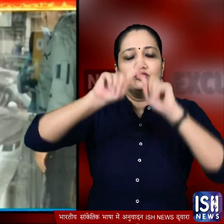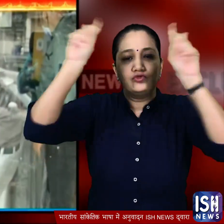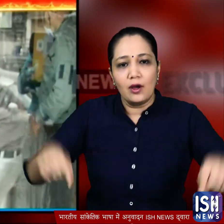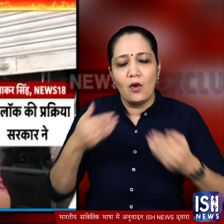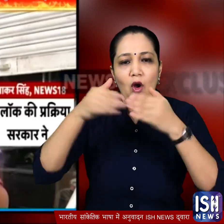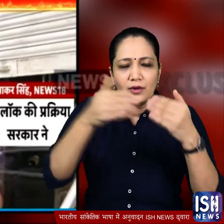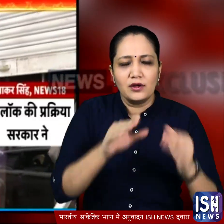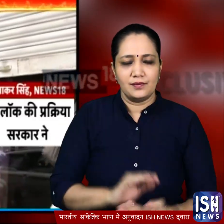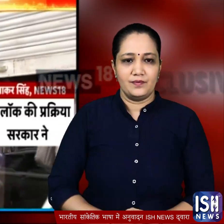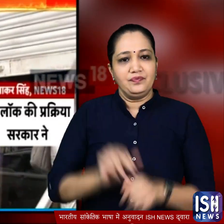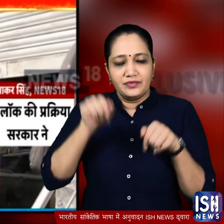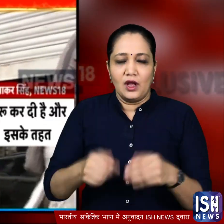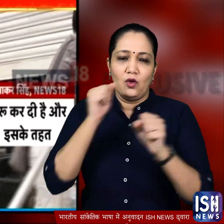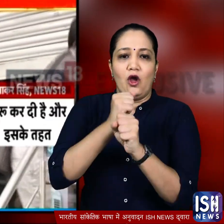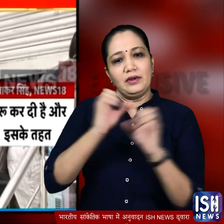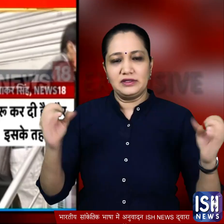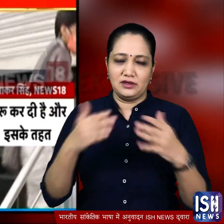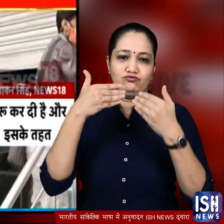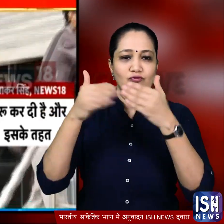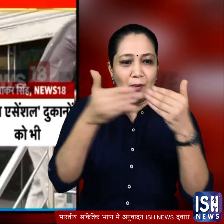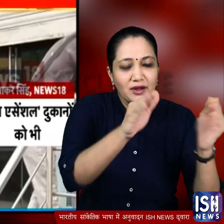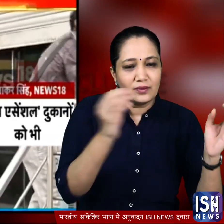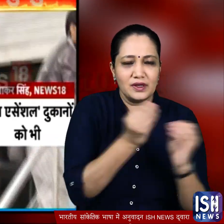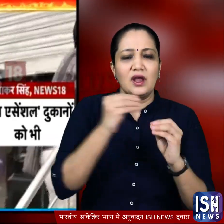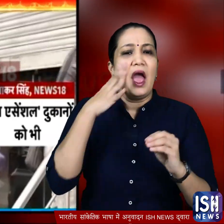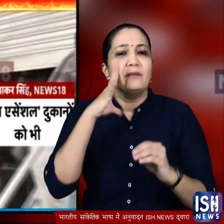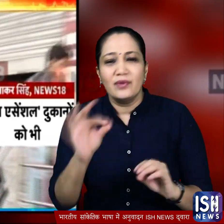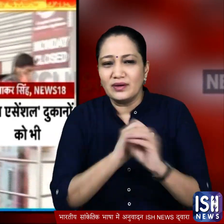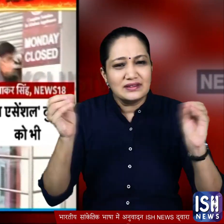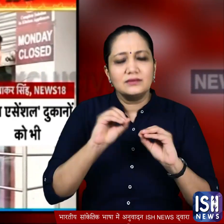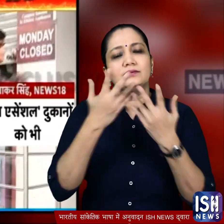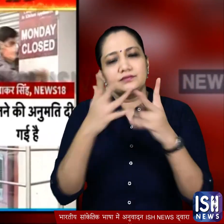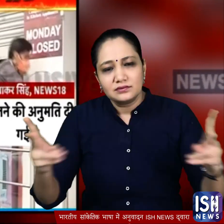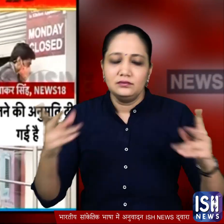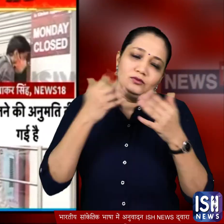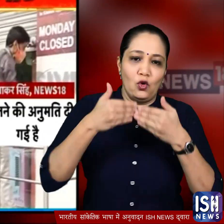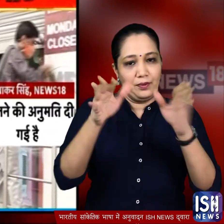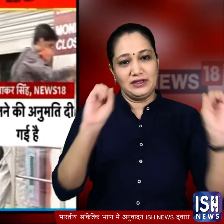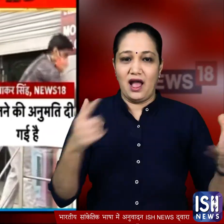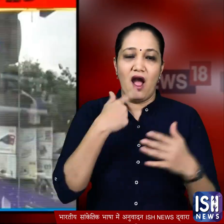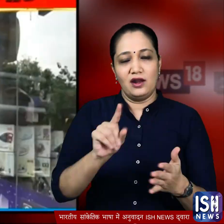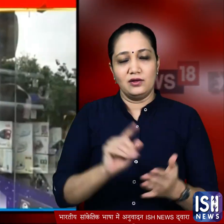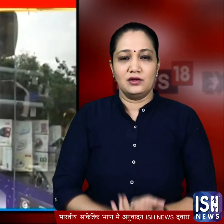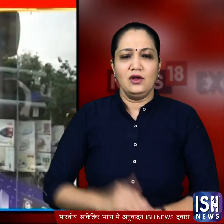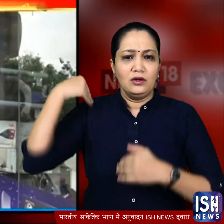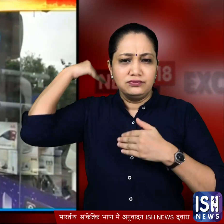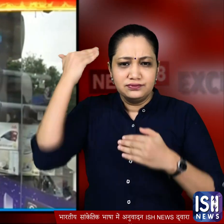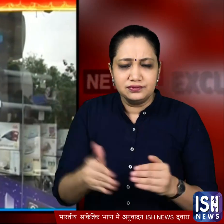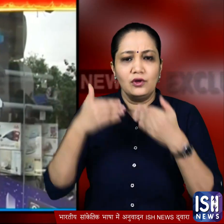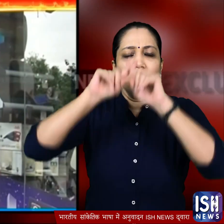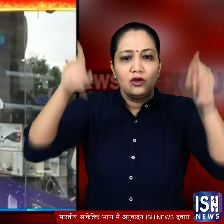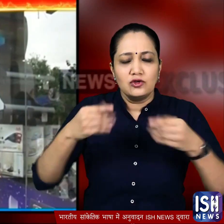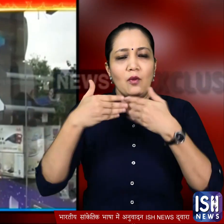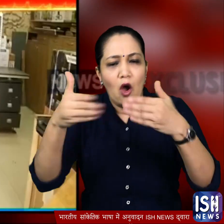दुकानें खोलने लगे। अनलॉक की प्रक्रिया सरकार ने शुरू कर दी है और इसके तहत नॉन एसेंशियल दुकानों को भी खोलने की अनुमति दी गई है। लंबे वक्त